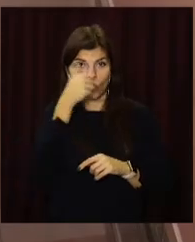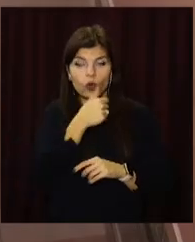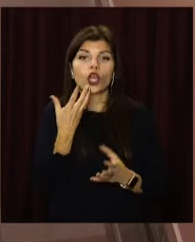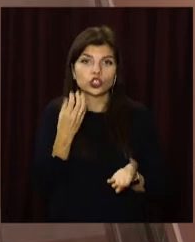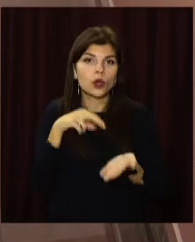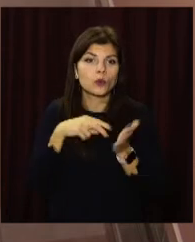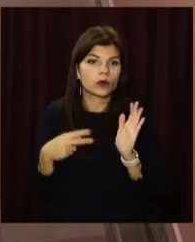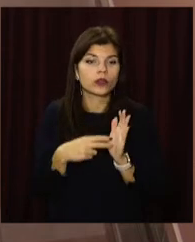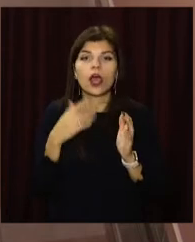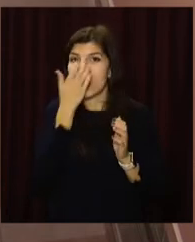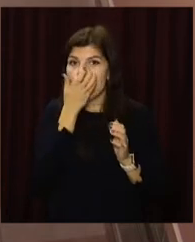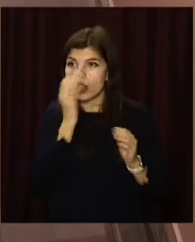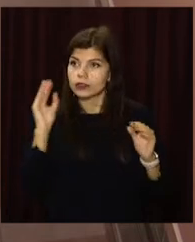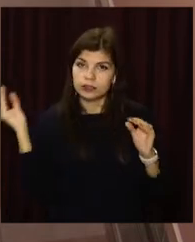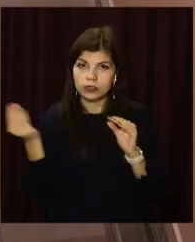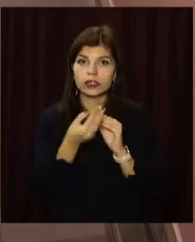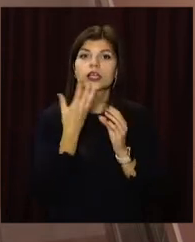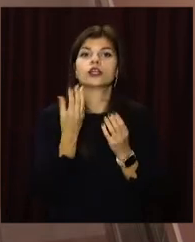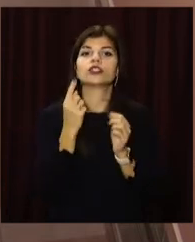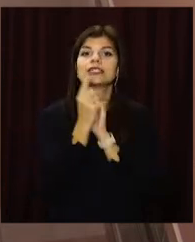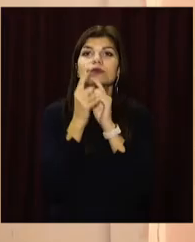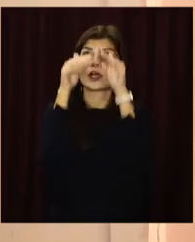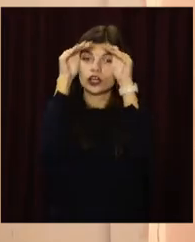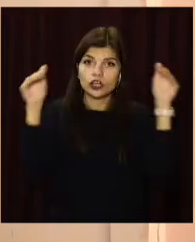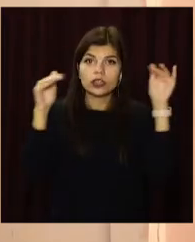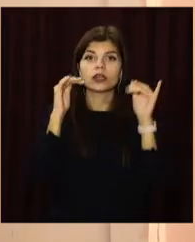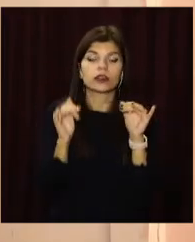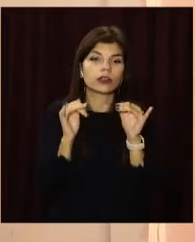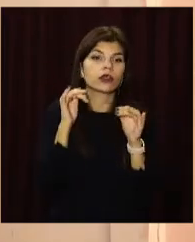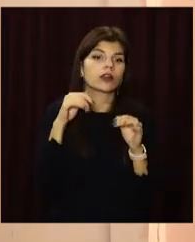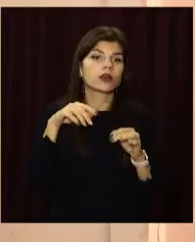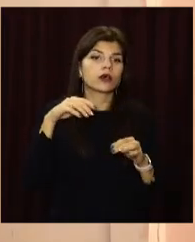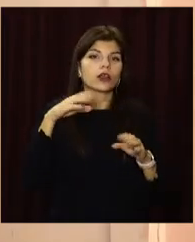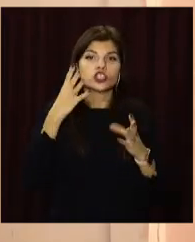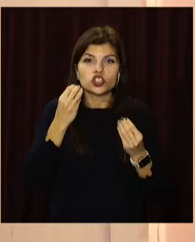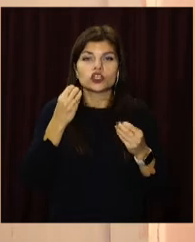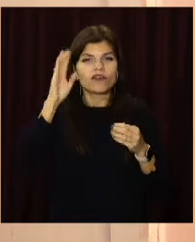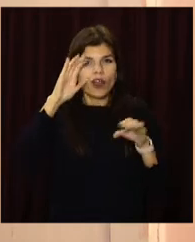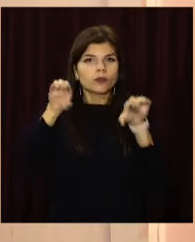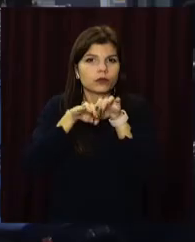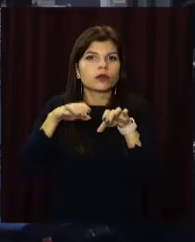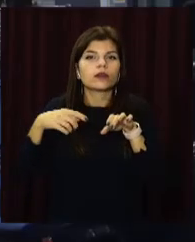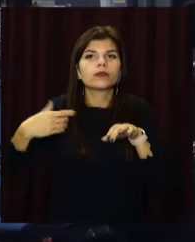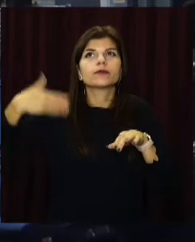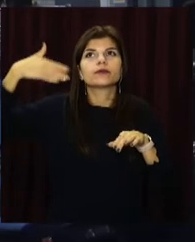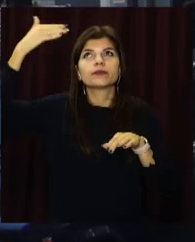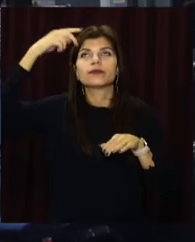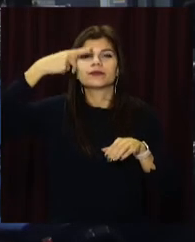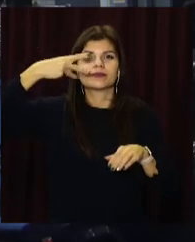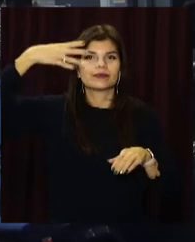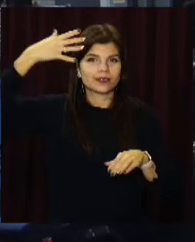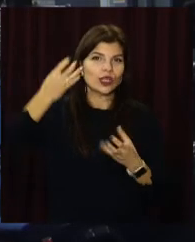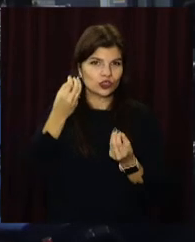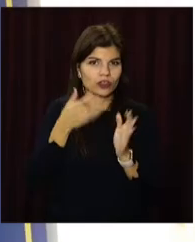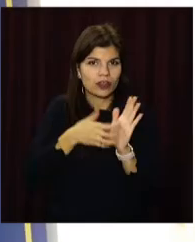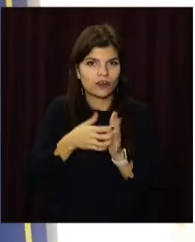планують укріпити і утеплити стіни будівлі, замінити дах та змонтувати водостічну систему. Вікторія Вахрушина, Роман Івашинов, Open